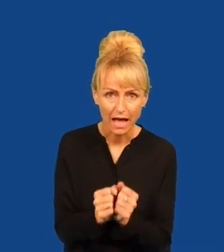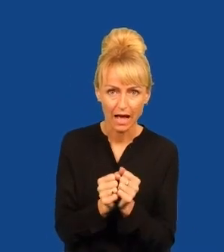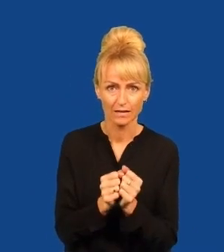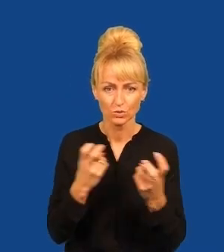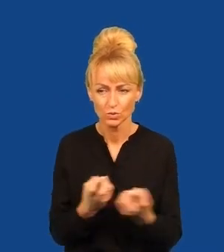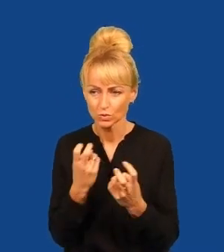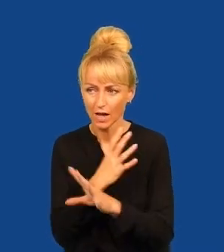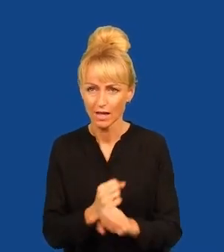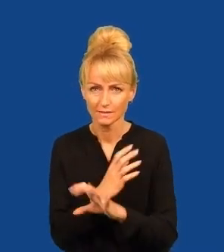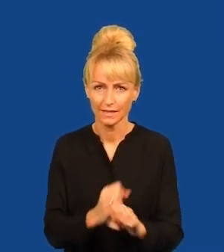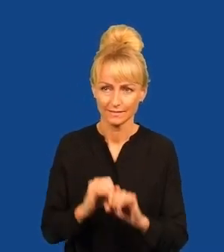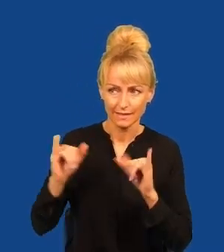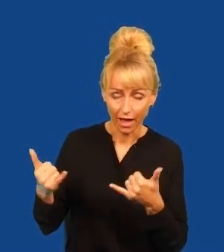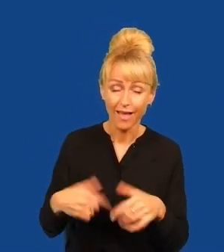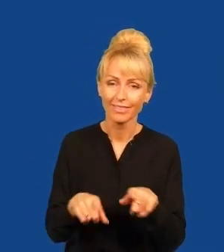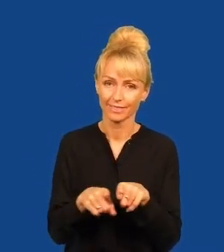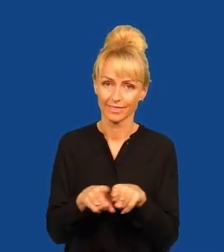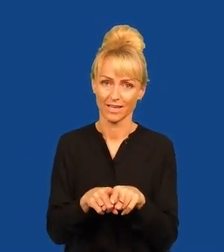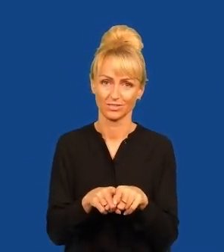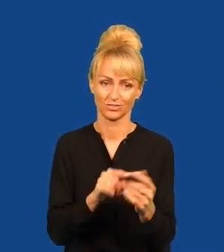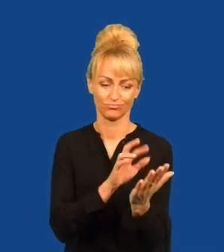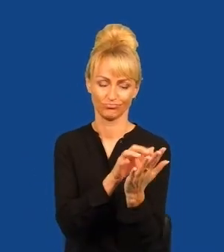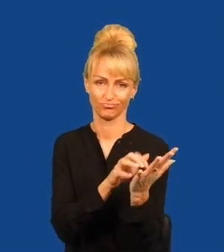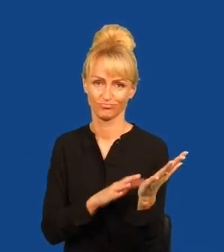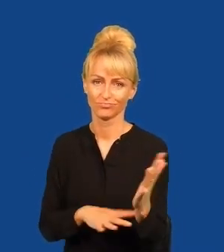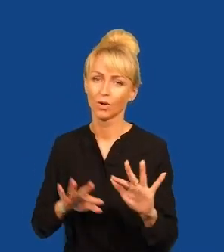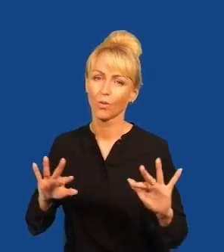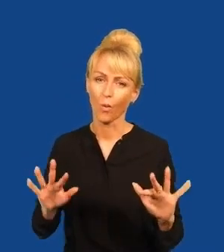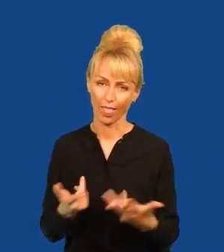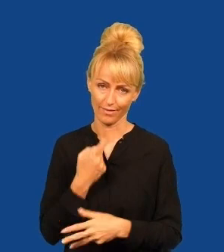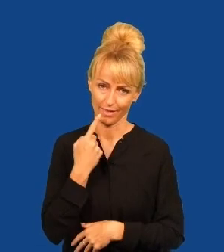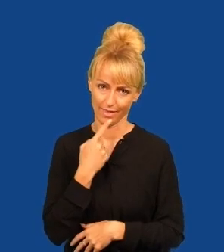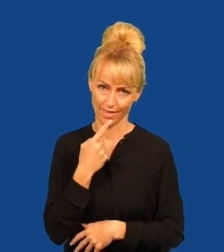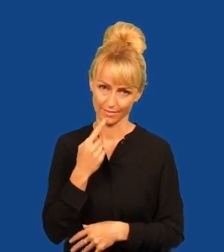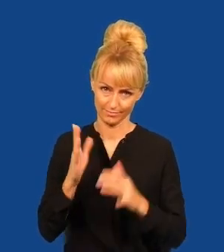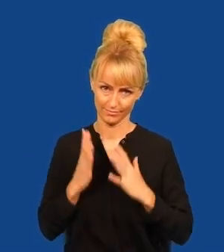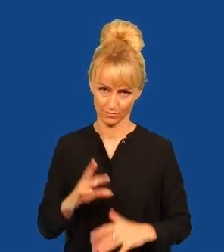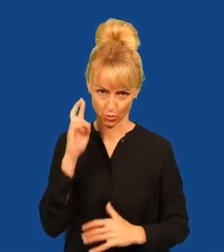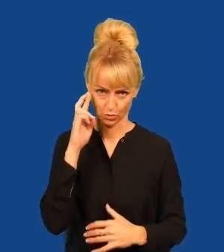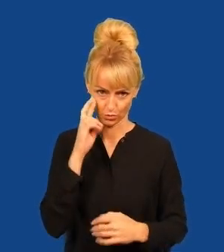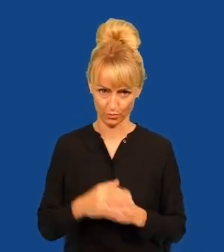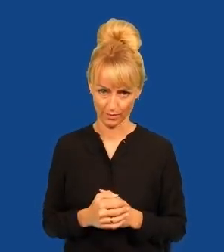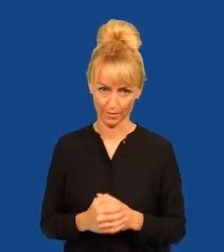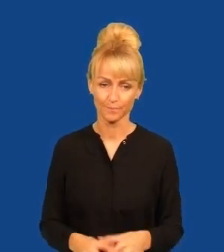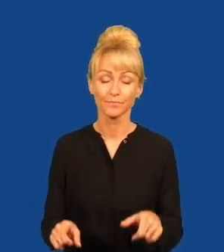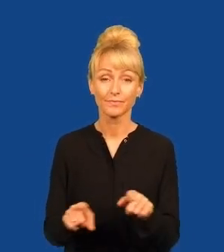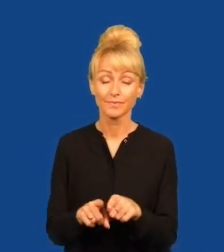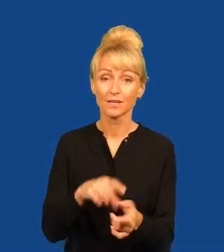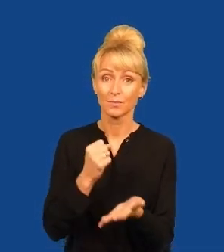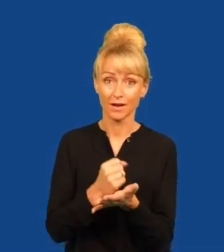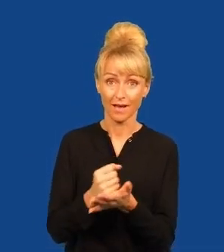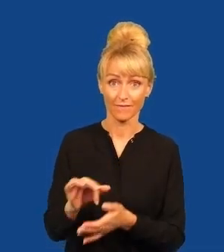trochę słuchać. Czyli jasne komunikowanie. To prawo Fitza, które widzieliście tutaj na ekranie, nie miałoby prawa w ogóle zaistnieć